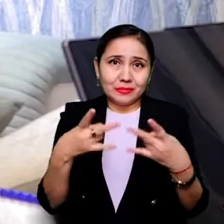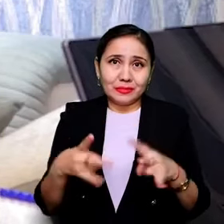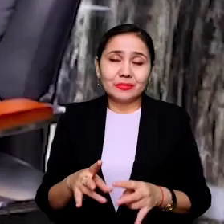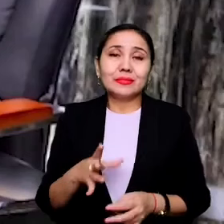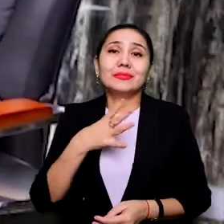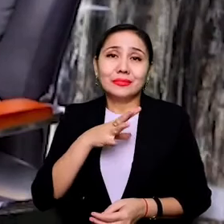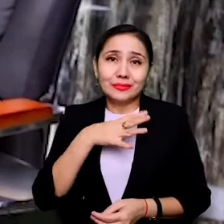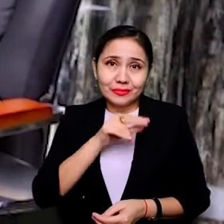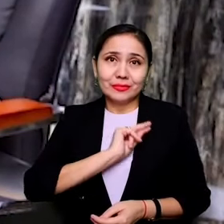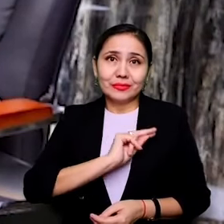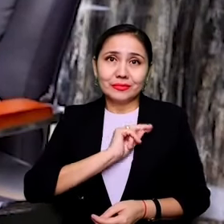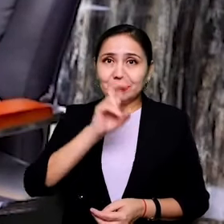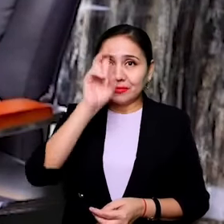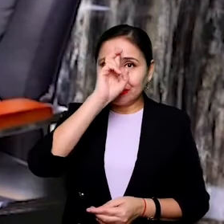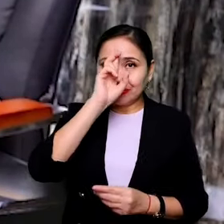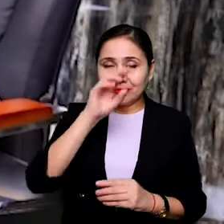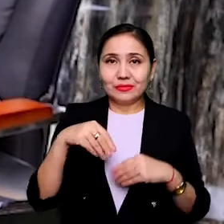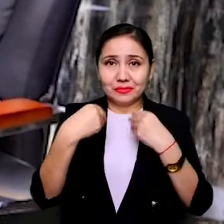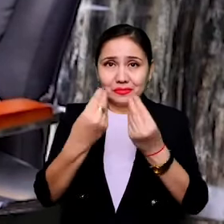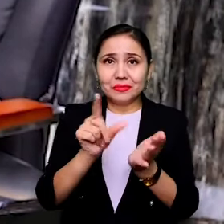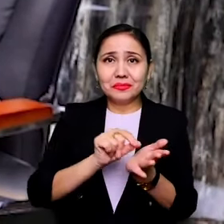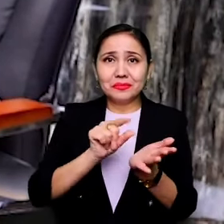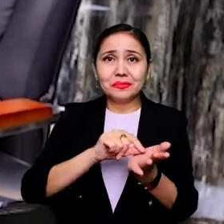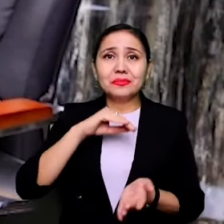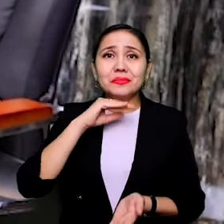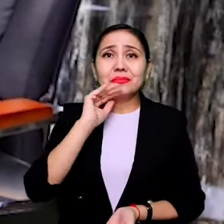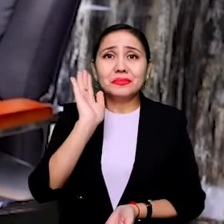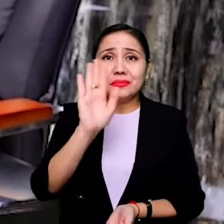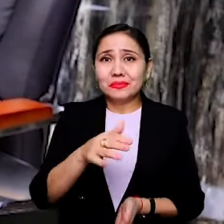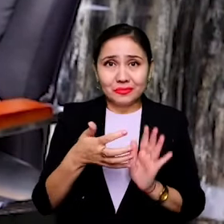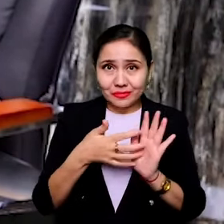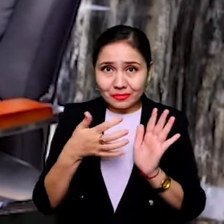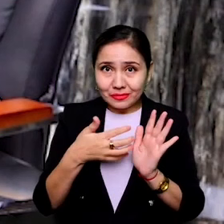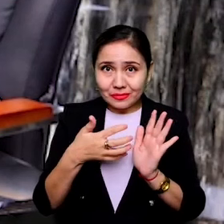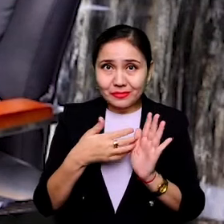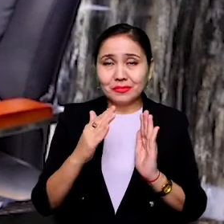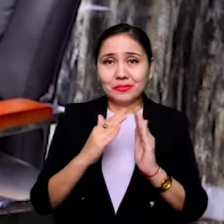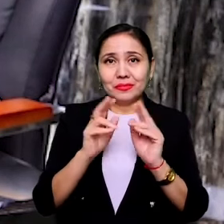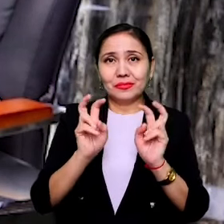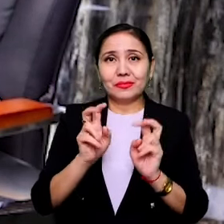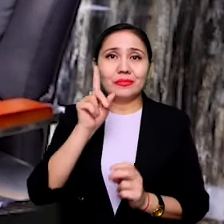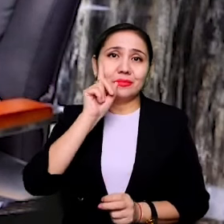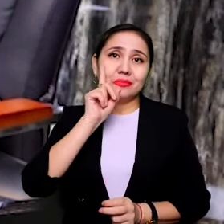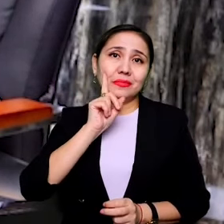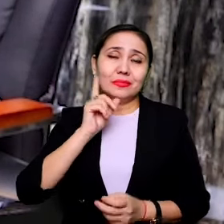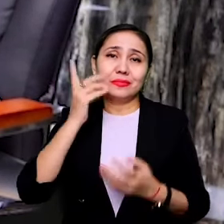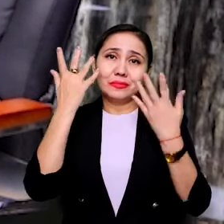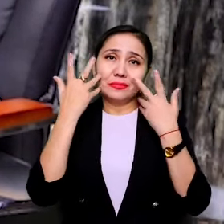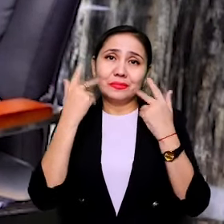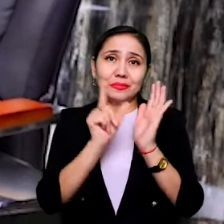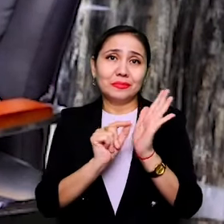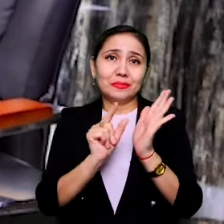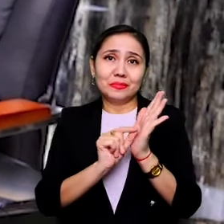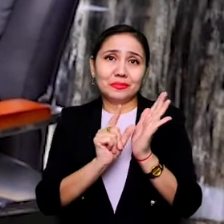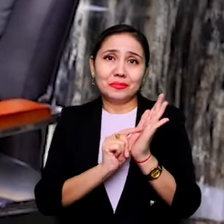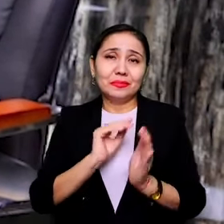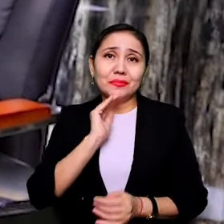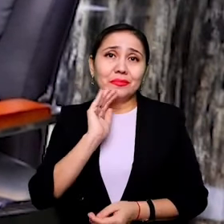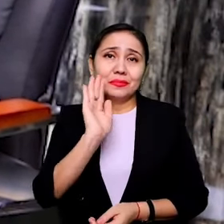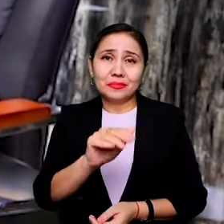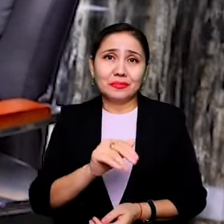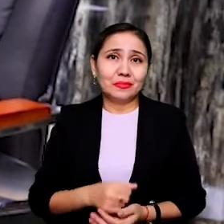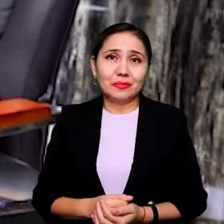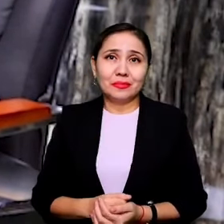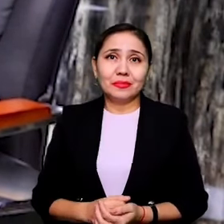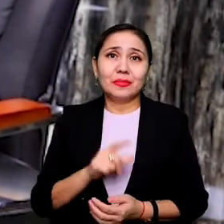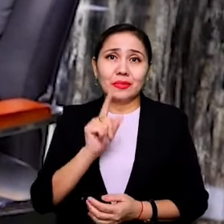اسیز دولت بیروتگن نفقه سیزگی یتمیدم بیزده مزه قلب راحت لنب حیات گیجرین اوزه سیزده